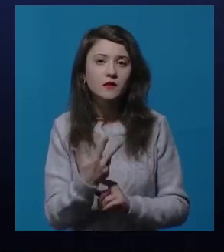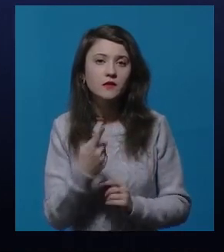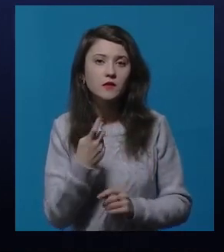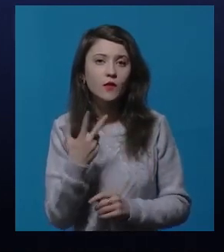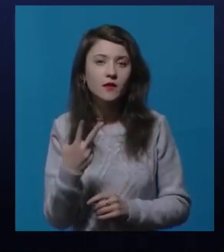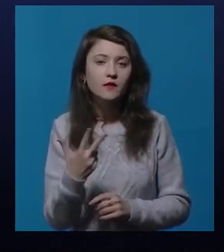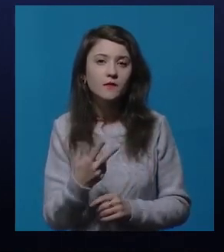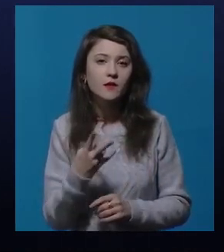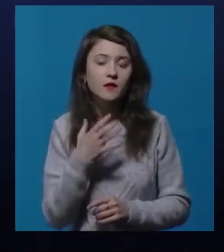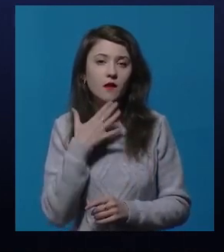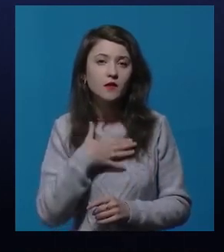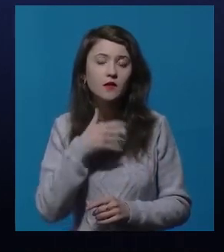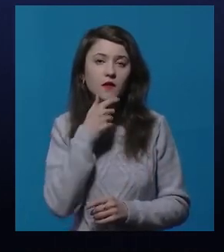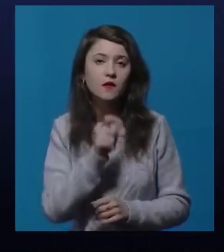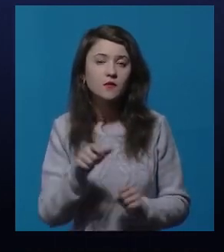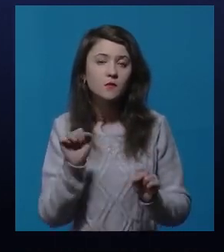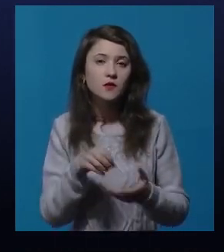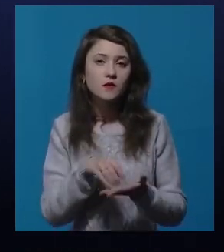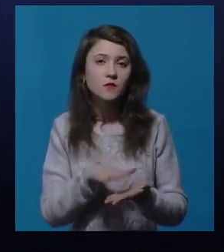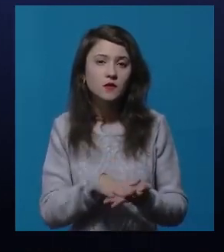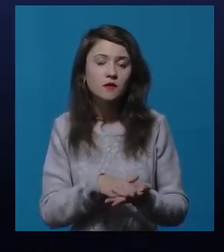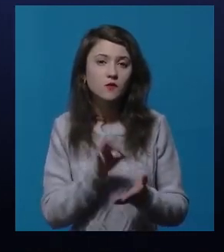0800-213-103. Для наших глядачів можете записати